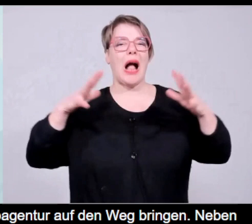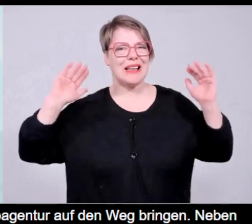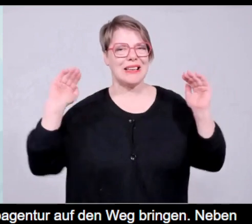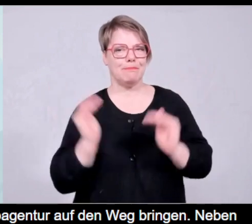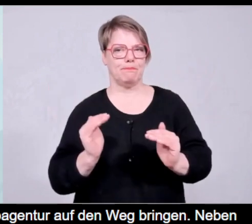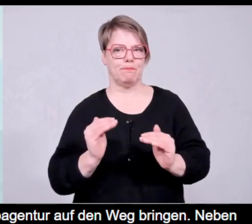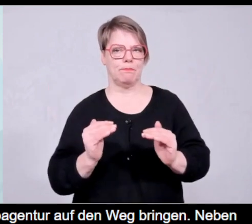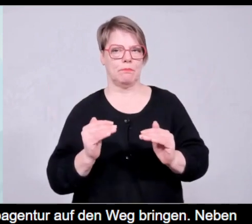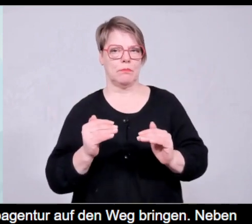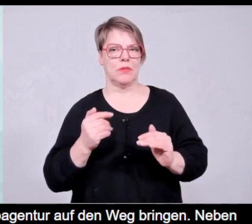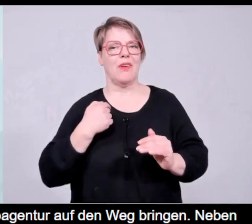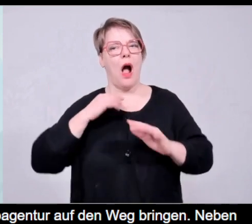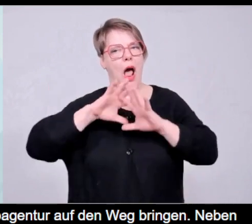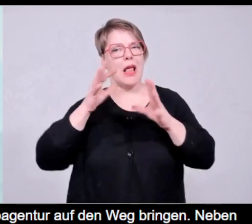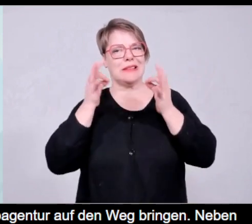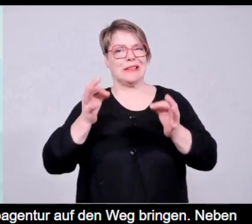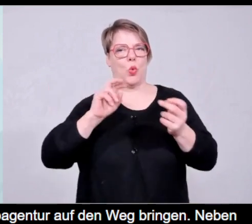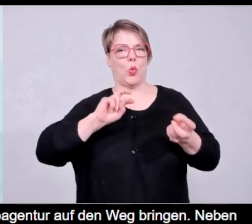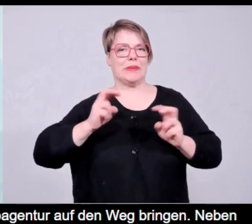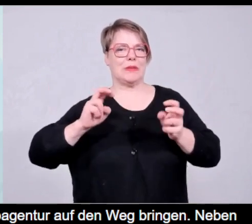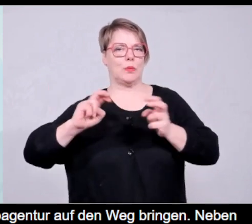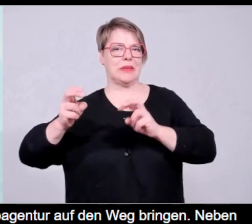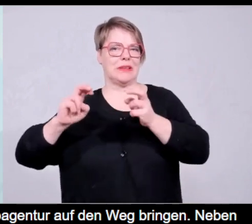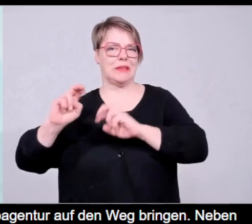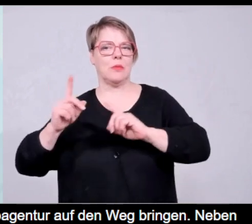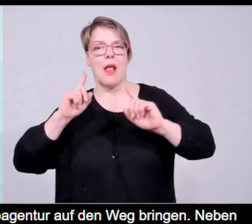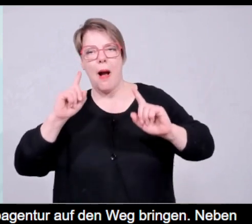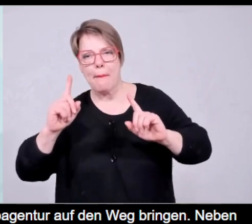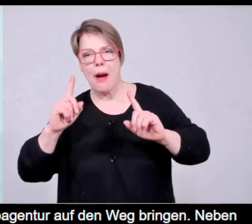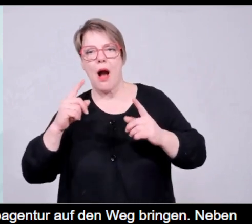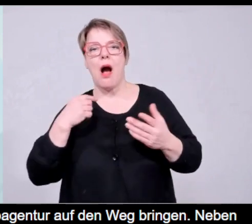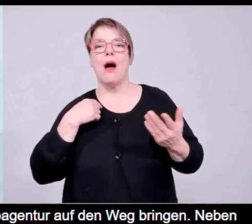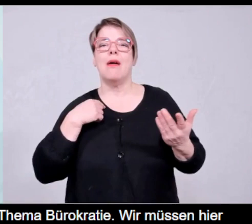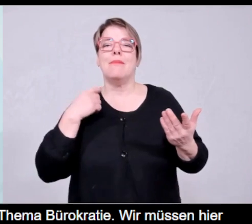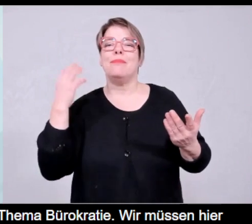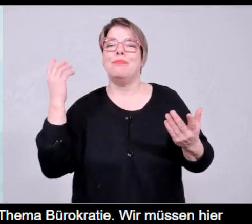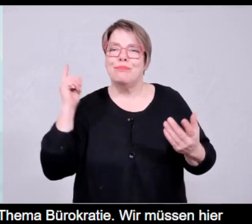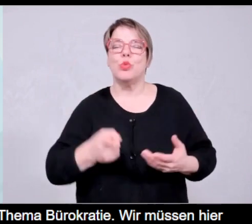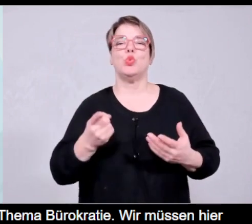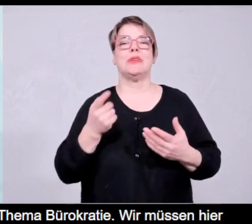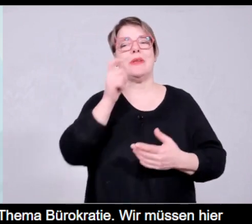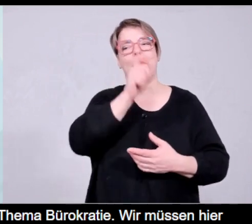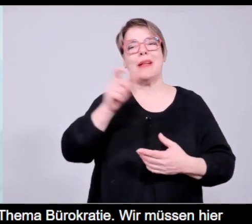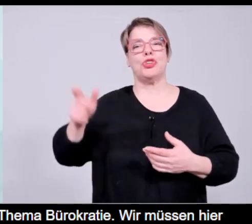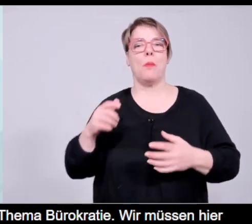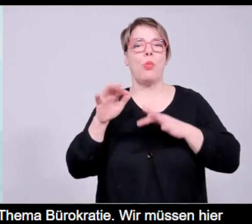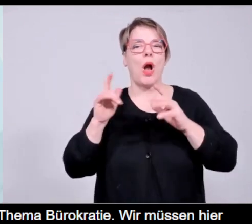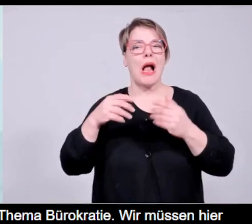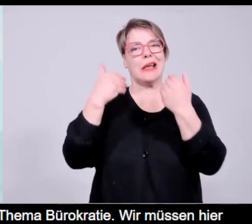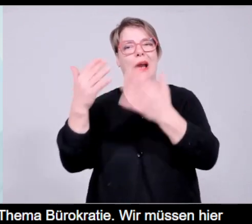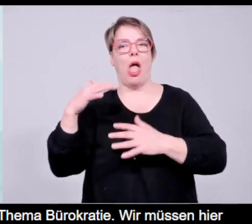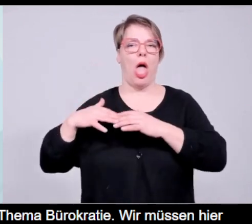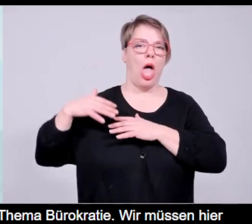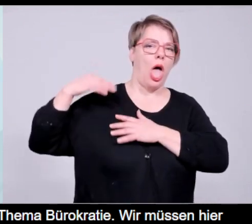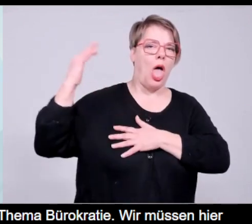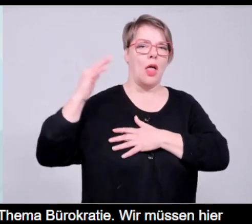und all den Dingen. Verantwortung soll dort sein, wo sie gelebt werden kann, wo die Sachkunde ist. Dort gehört sie hin. Aber wir müssen auch die unterstützen, die